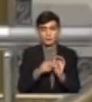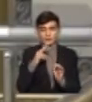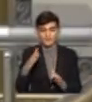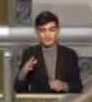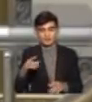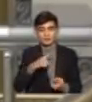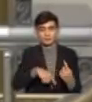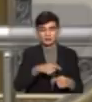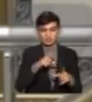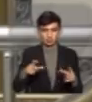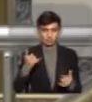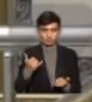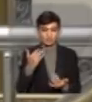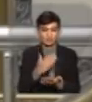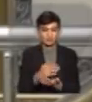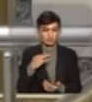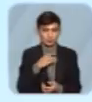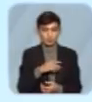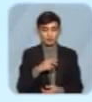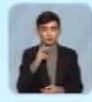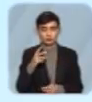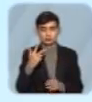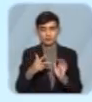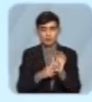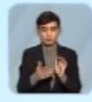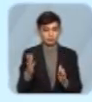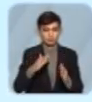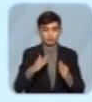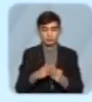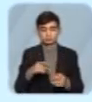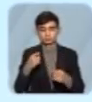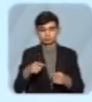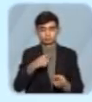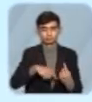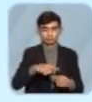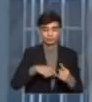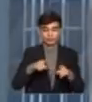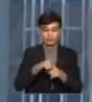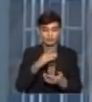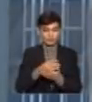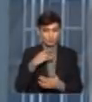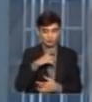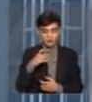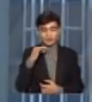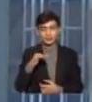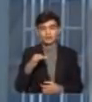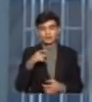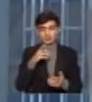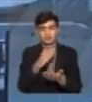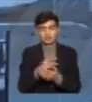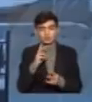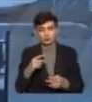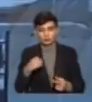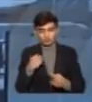жеке кәсіпкер бар. Қазір оқты ең жоғарғы деді. Бұл үйсіз халықтың дені өзгелердің үйін паналап жүргеніне ресми дәлел.